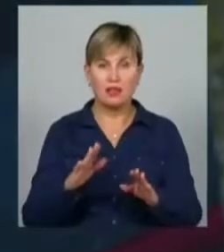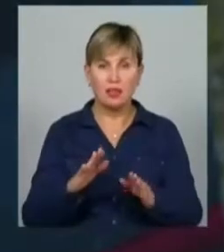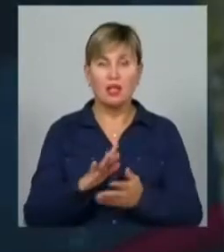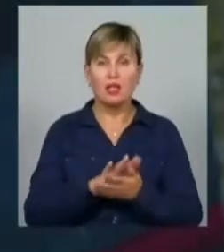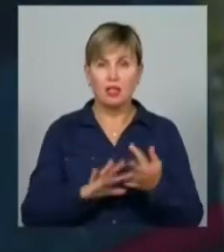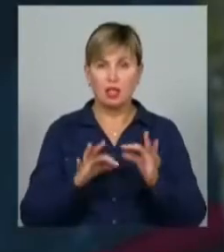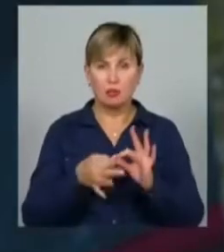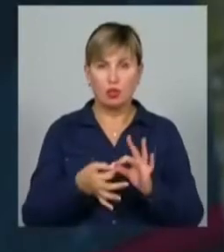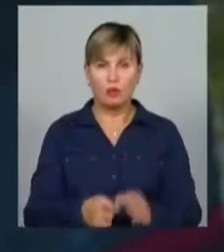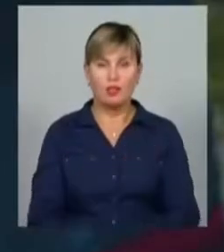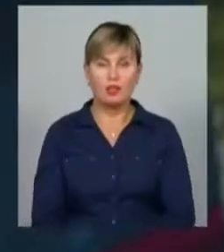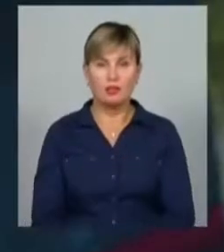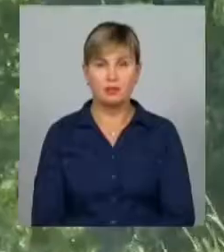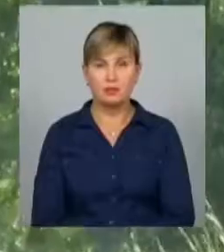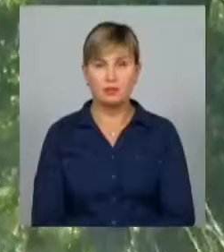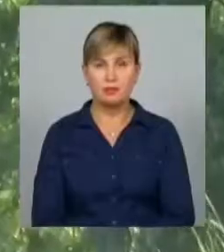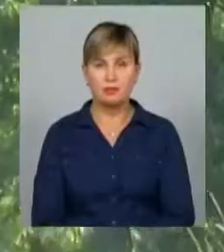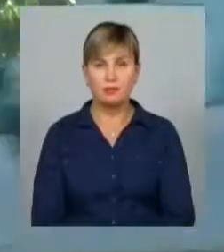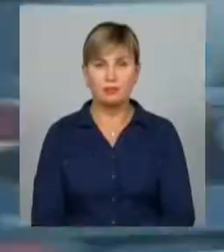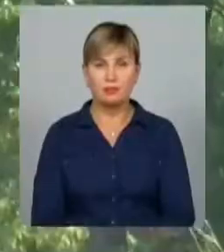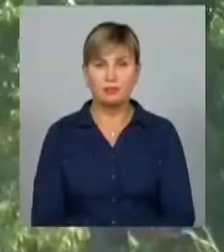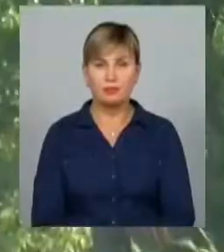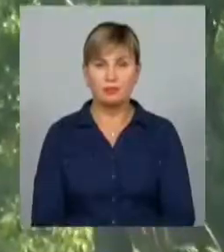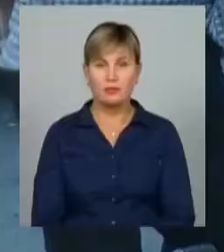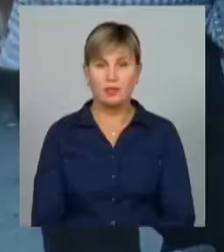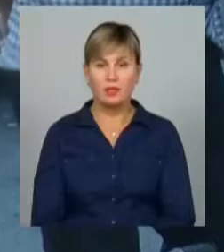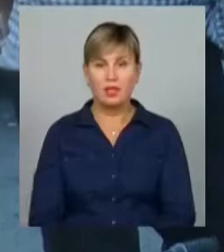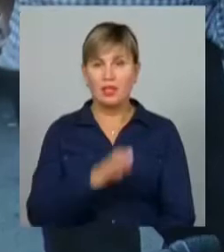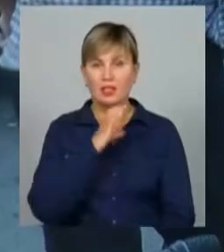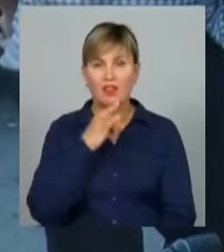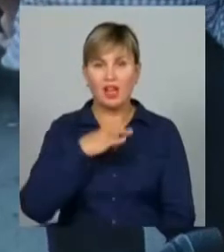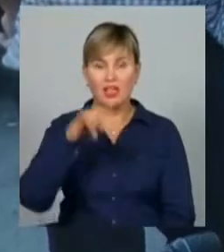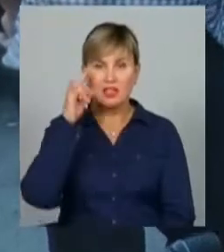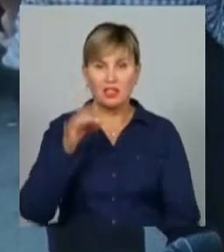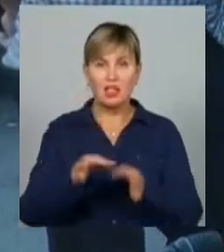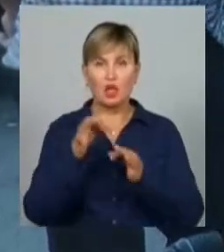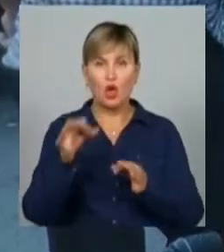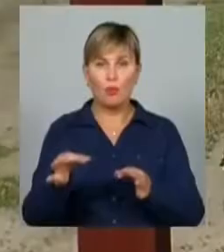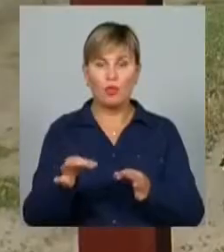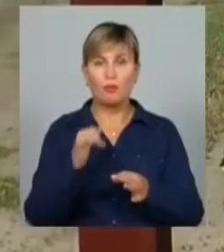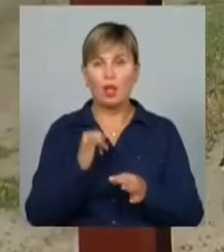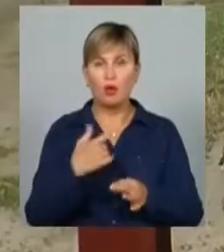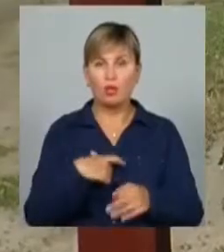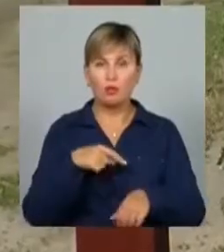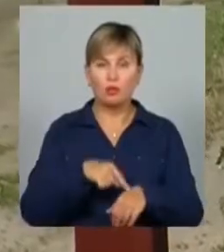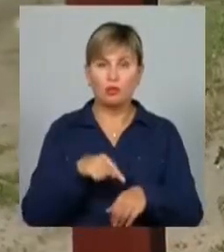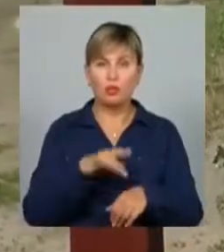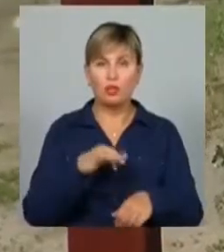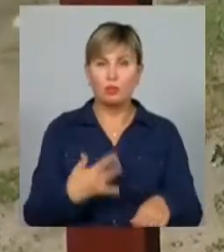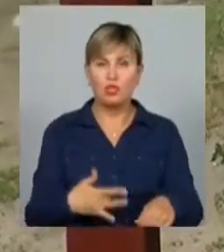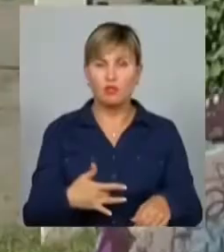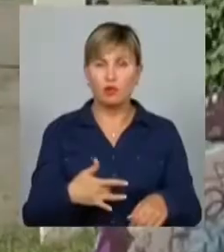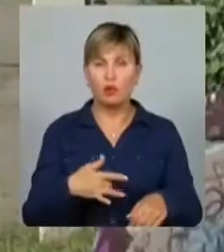Келебаева расскажет подробнее. В селе Бесколь Северо-Казахстанской области на плохое самочувствие и пищевое